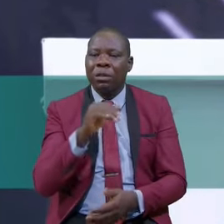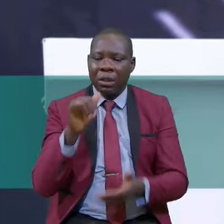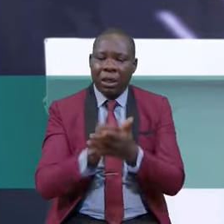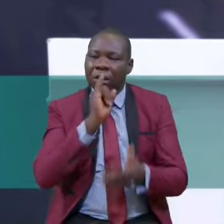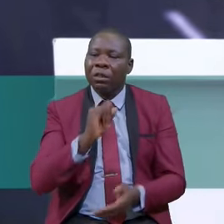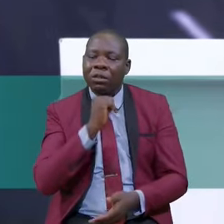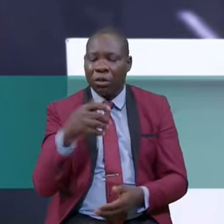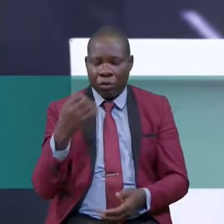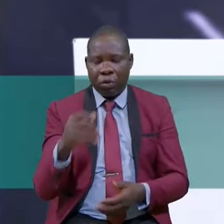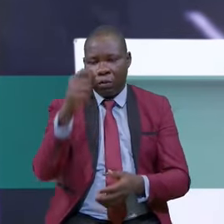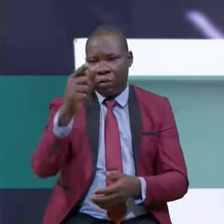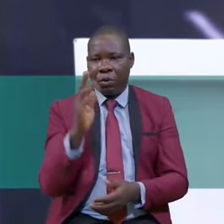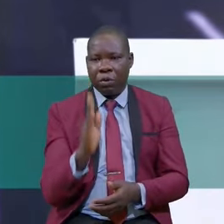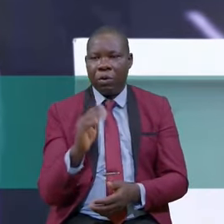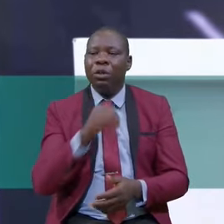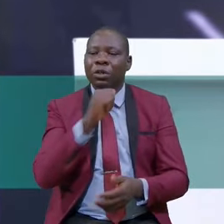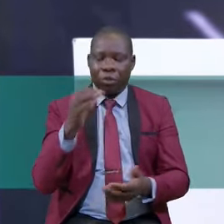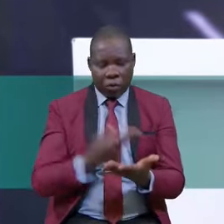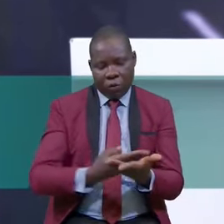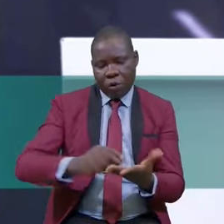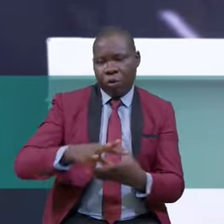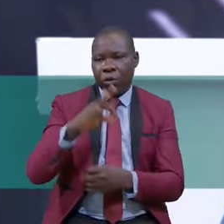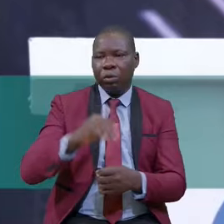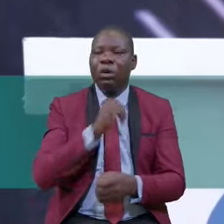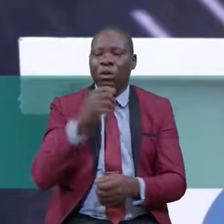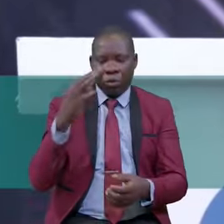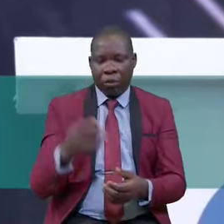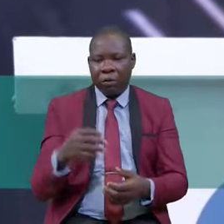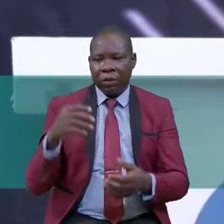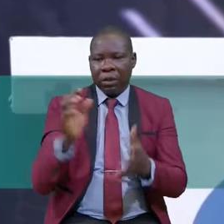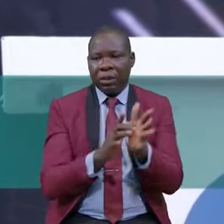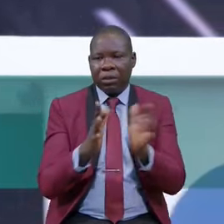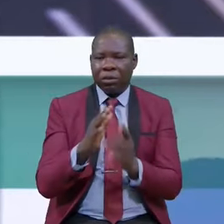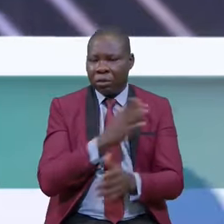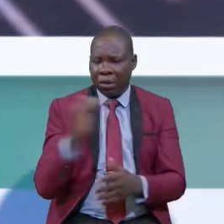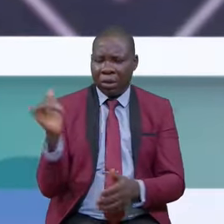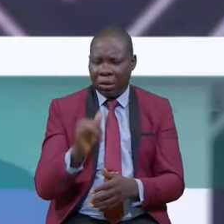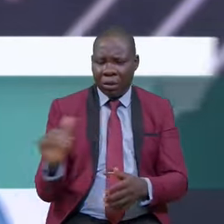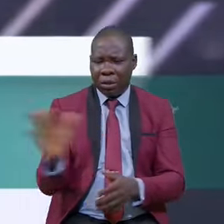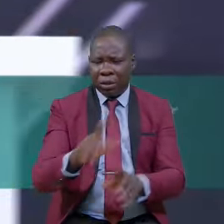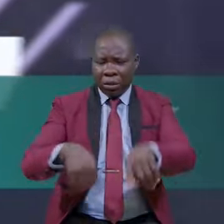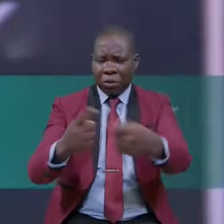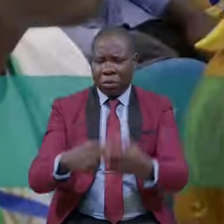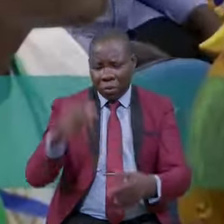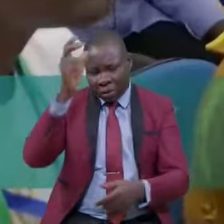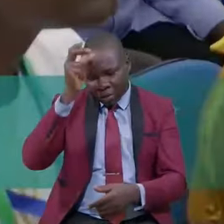ne vient pas de Jésus-Christ. Et ils vont chez Satan, et ils vont chez les idolâtres, et ils